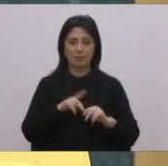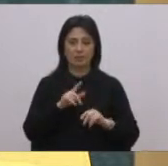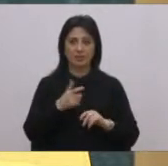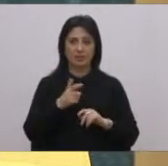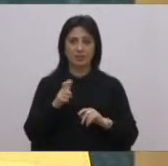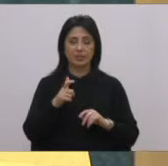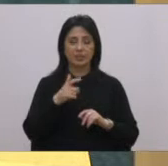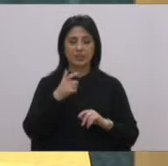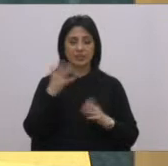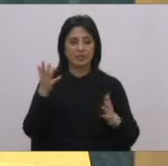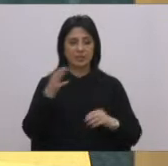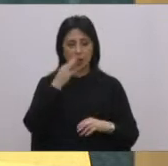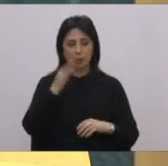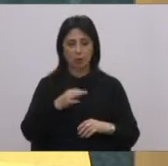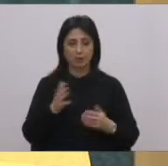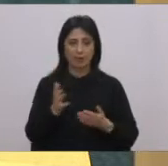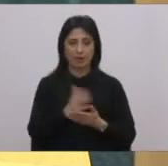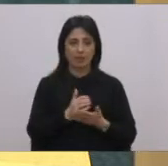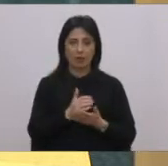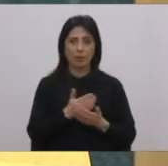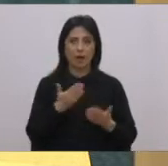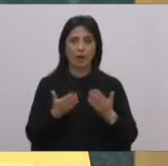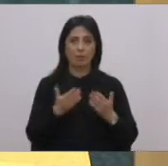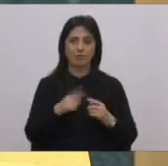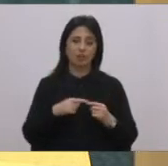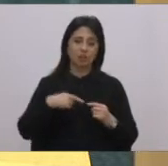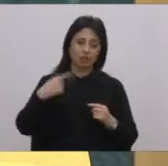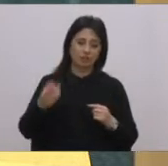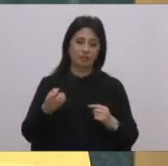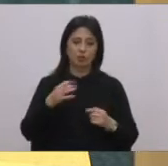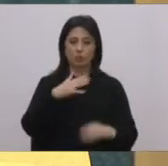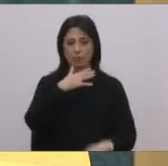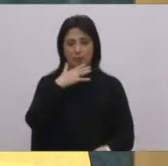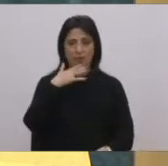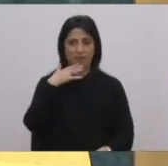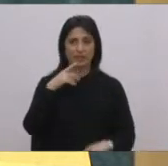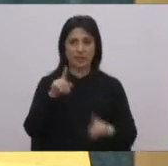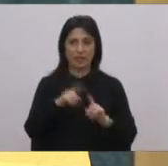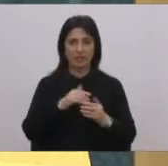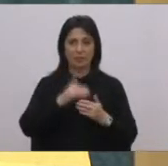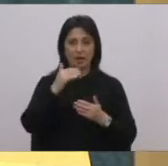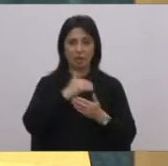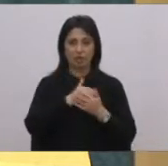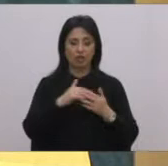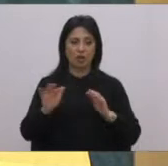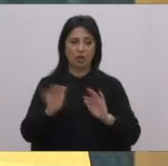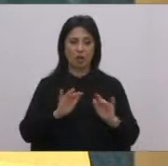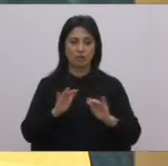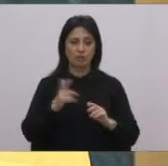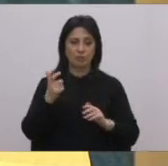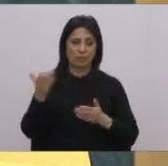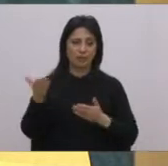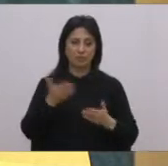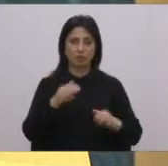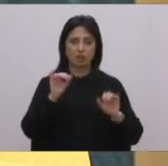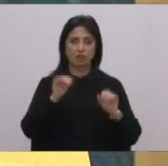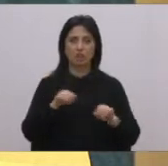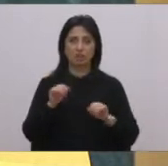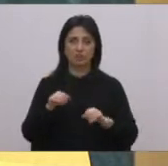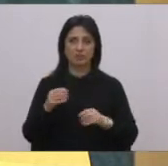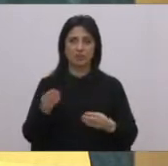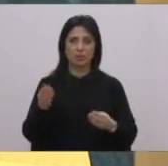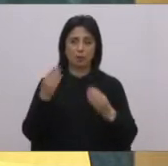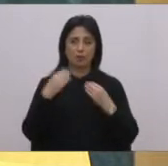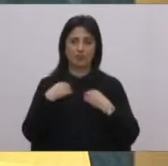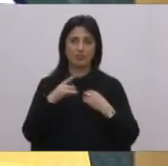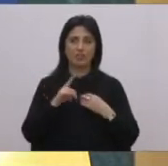დიდ გამოცდილებაზე, რომელიც დავაგროვეთ და ალბათ შემდგომში კიდე მრავალი ასეთი მაღალი დონის ღონისძიების მასპინძლობის შესაძლებლობა